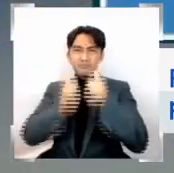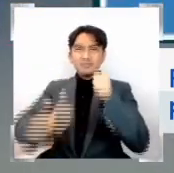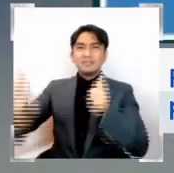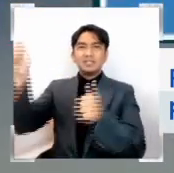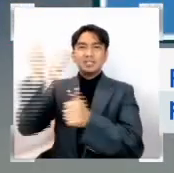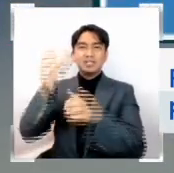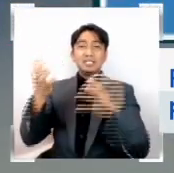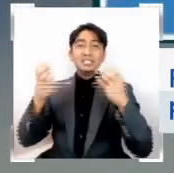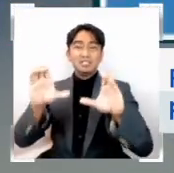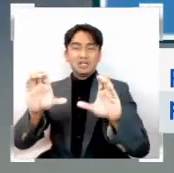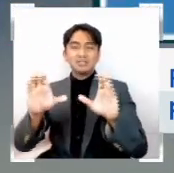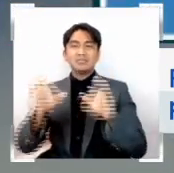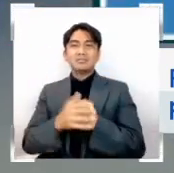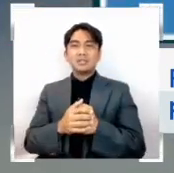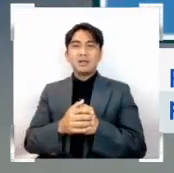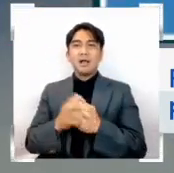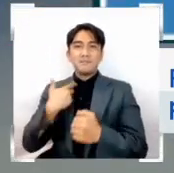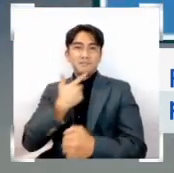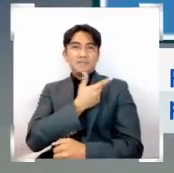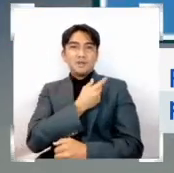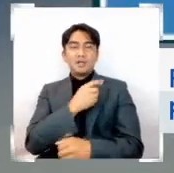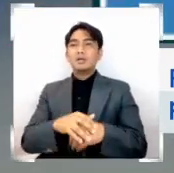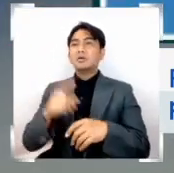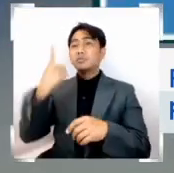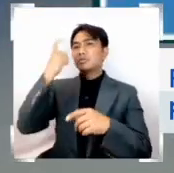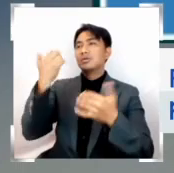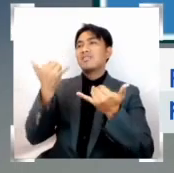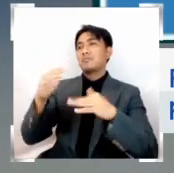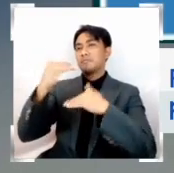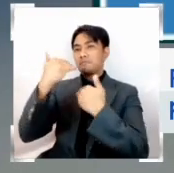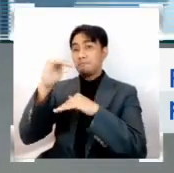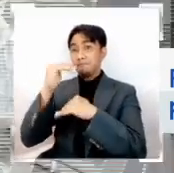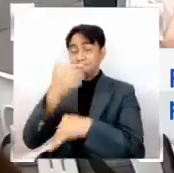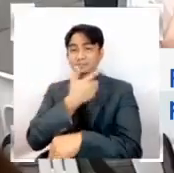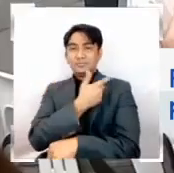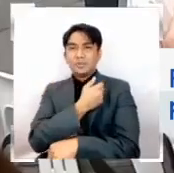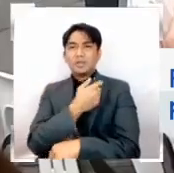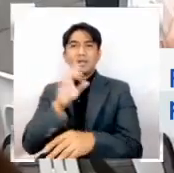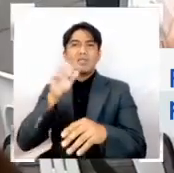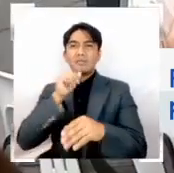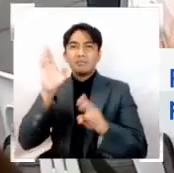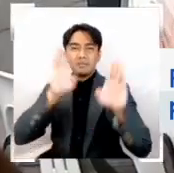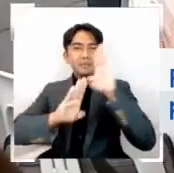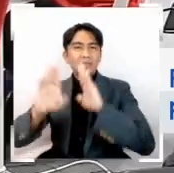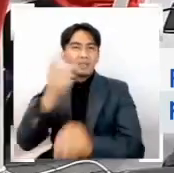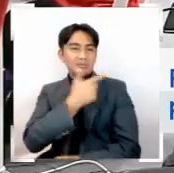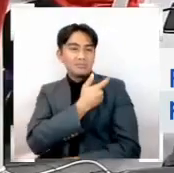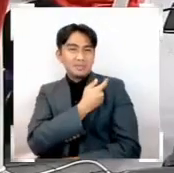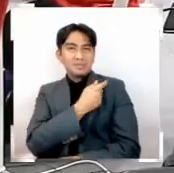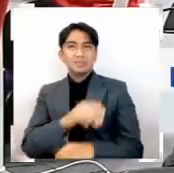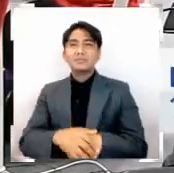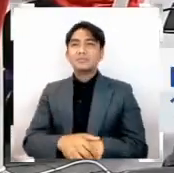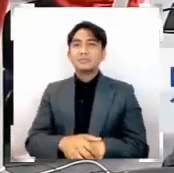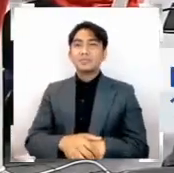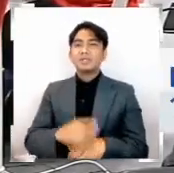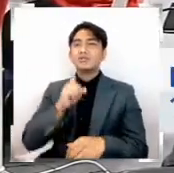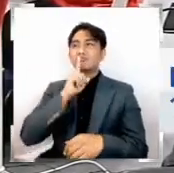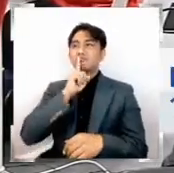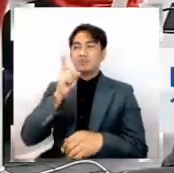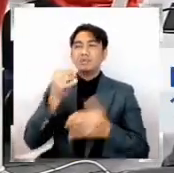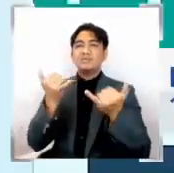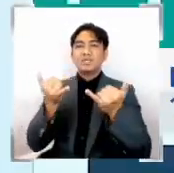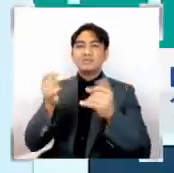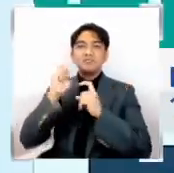Dahil limitado rin ang ating supply, hindi po problema ngayon ang vaccine confidence. Ang problema naman sa bilis ng pagbabakuna, gustong solusyonan